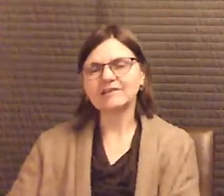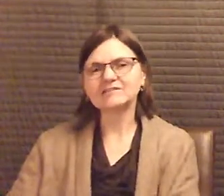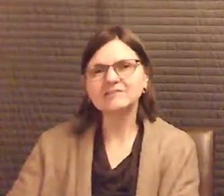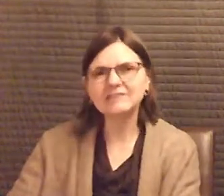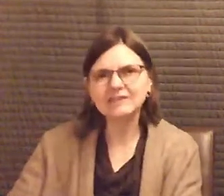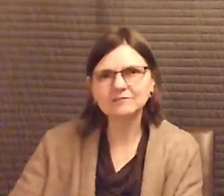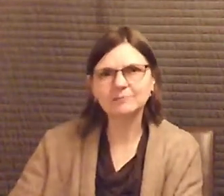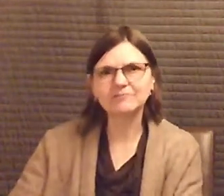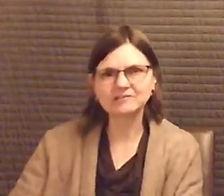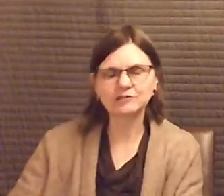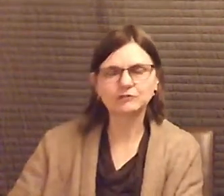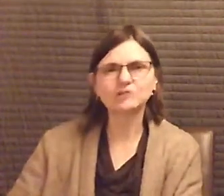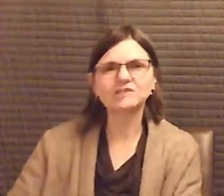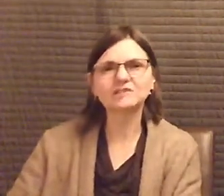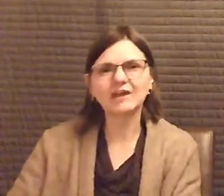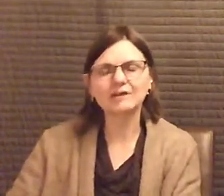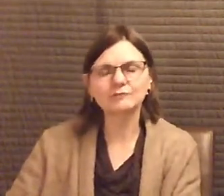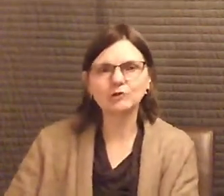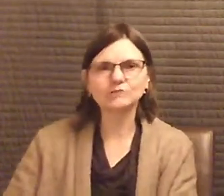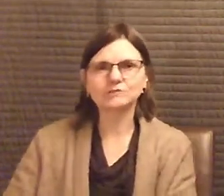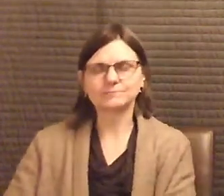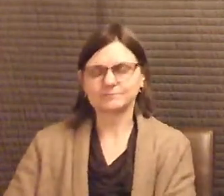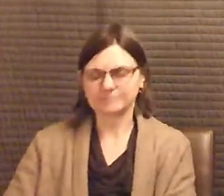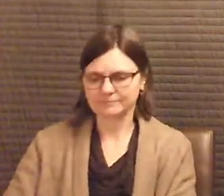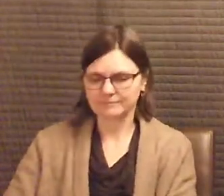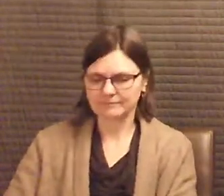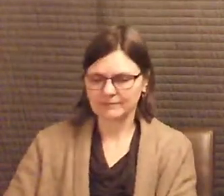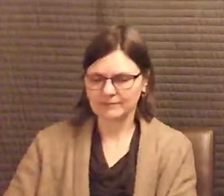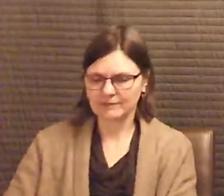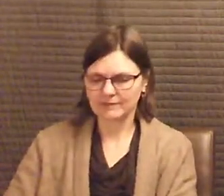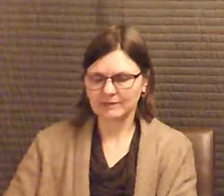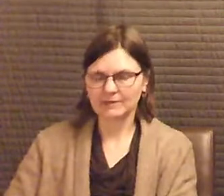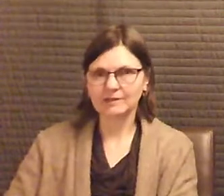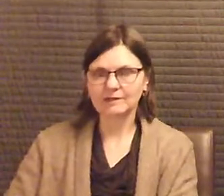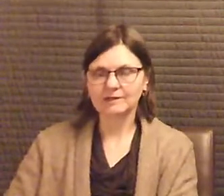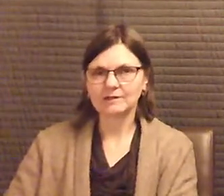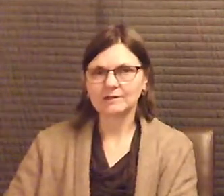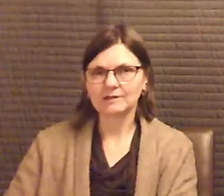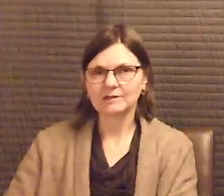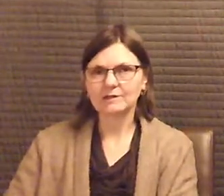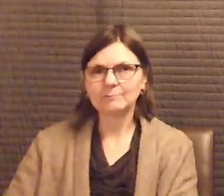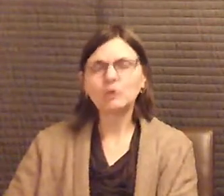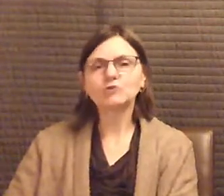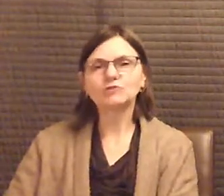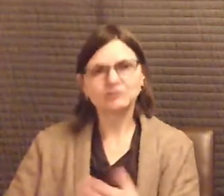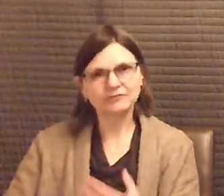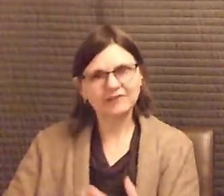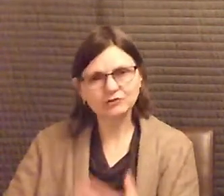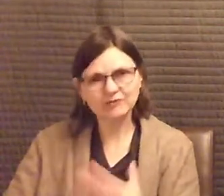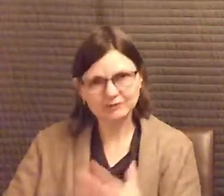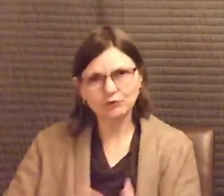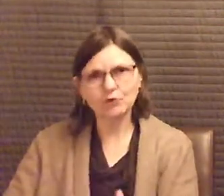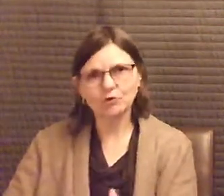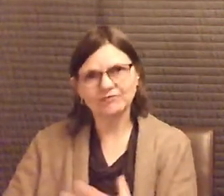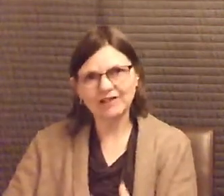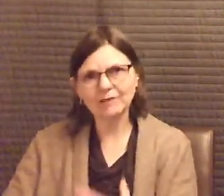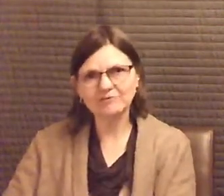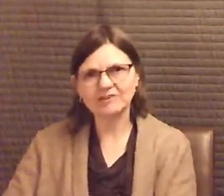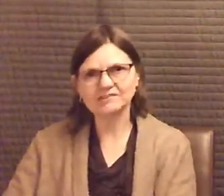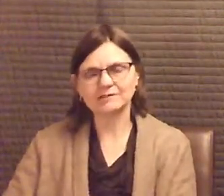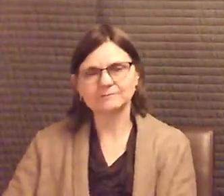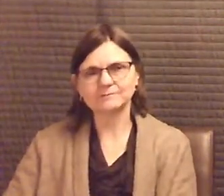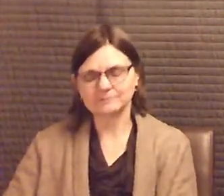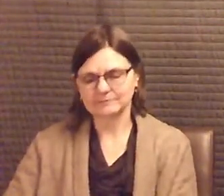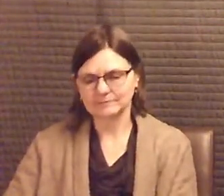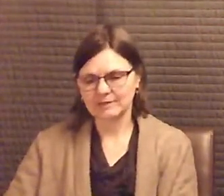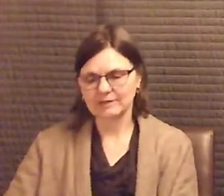de mens niet bevestigd wordt in de wegen volgen trouwens to establish assessor people maar god woont in ons als volk de